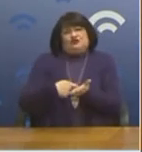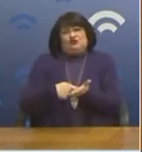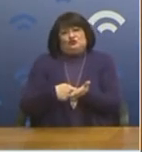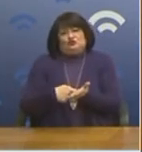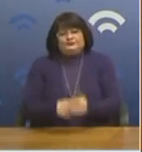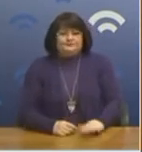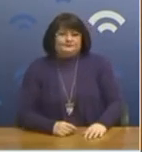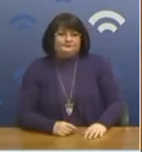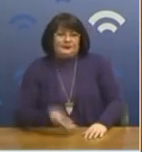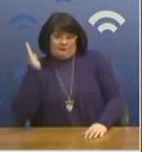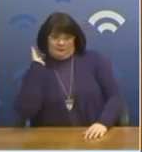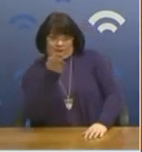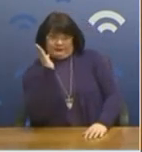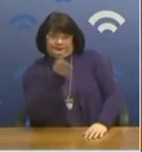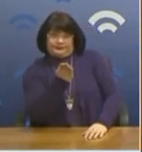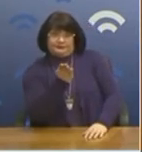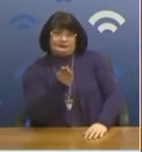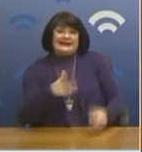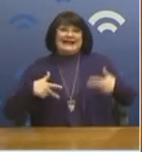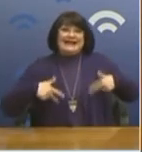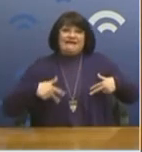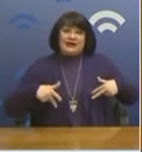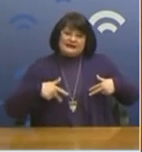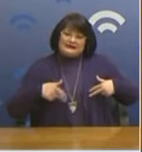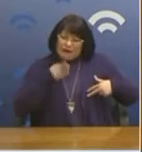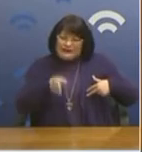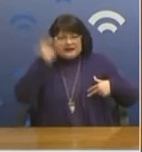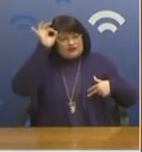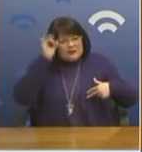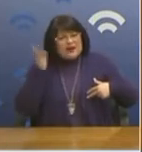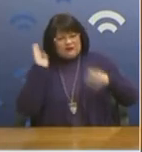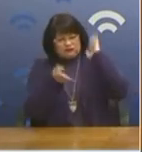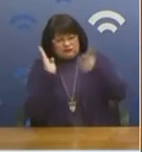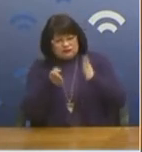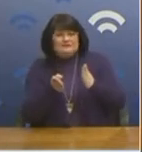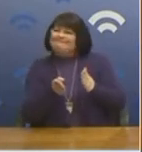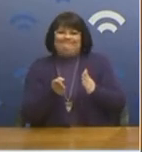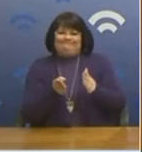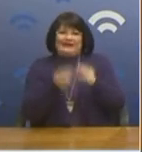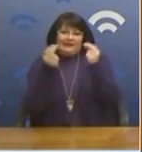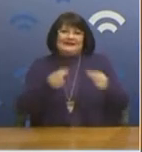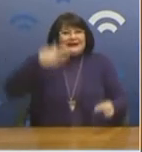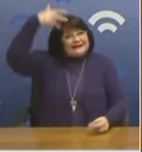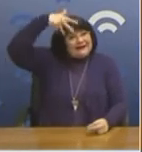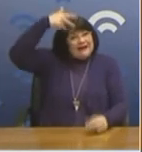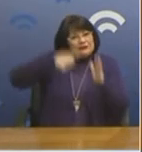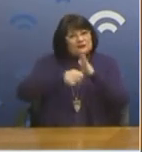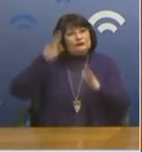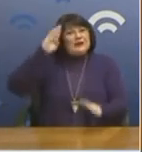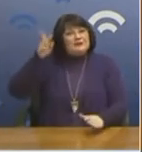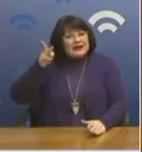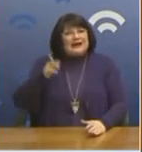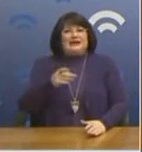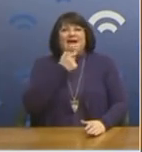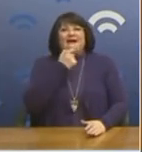η καταστολή της κυβέρνησης δεν είναι τυχαία. Γιατί η πολιτική του Τραμπ, της Μέη